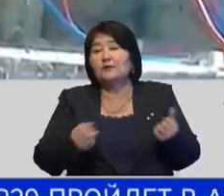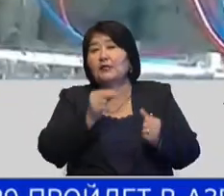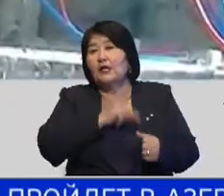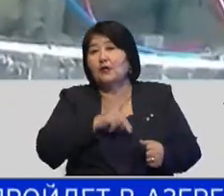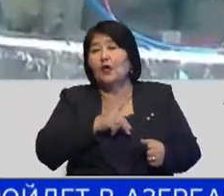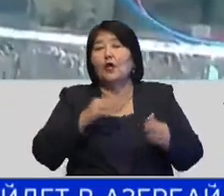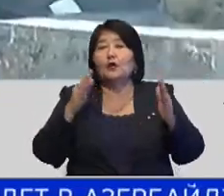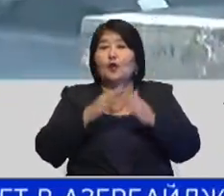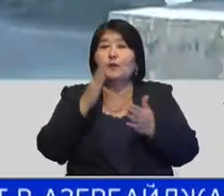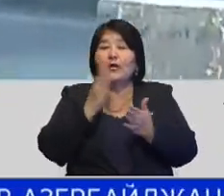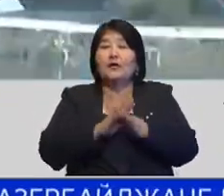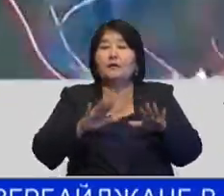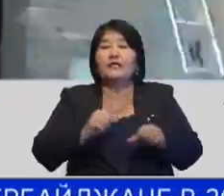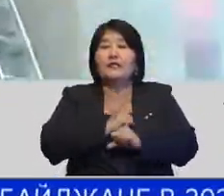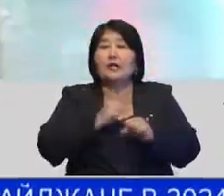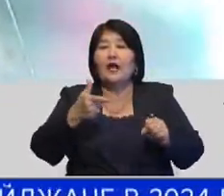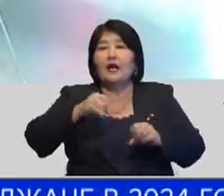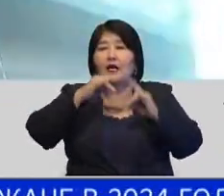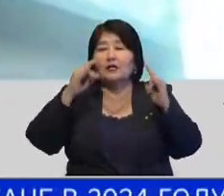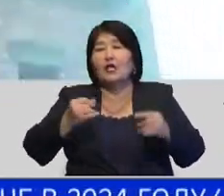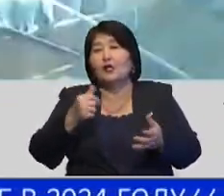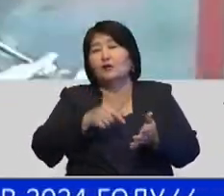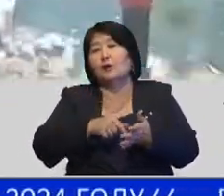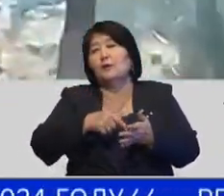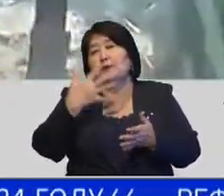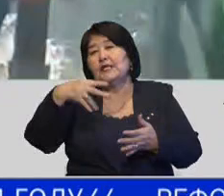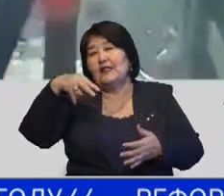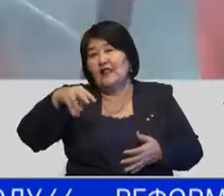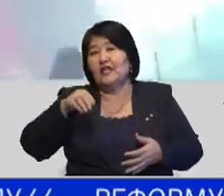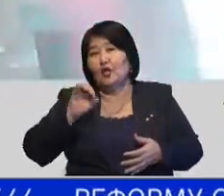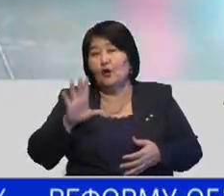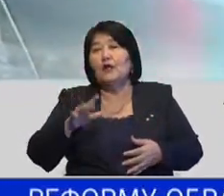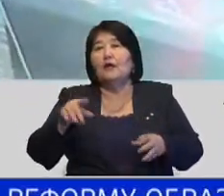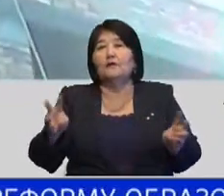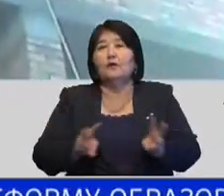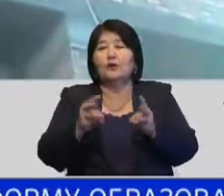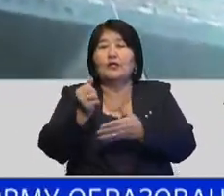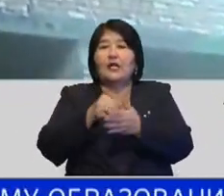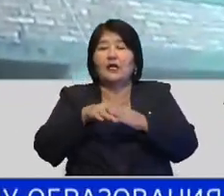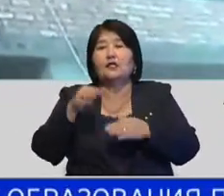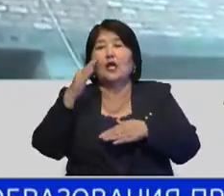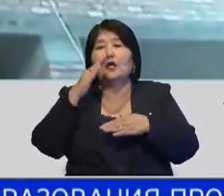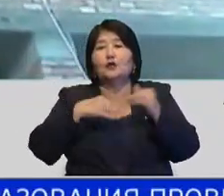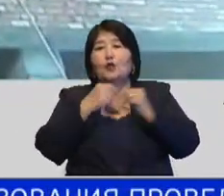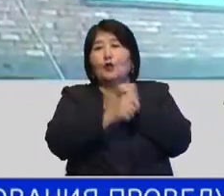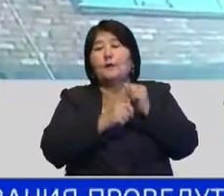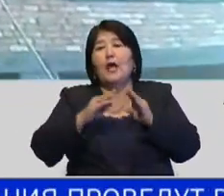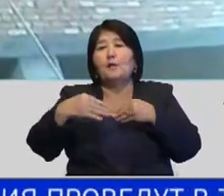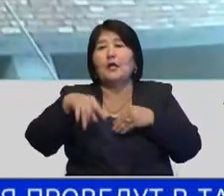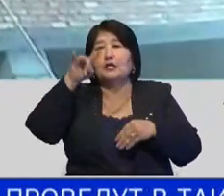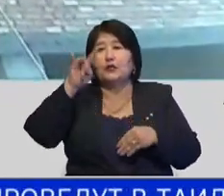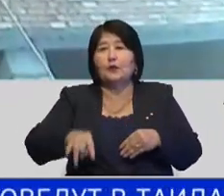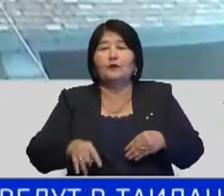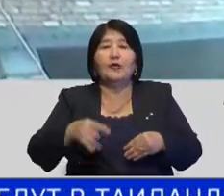работ, в доме имел место взрыв газового баллона емкостью 50 литров. В результате загорелись хранившиеся стройматериалы, пластиковые